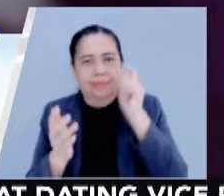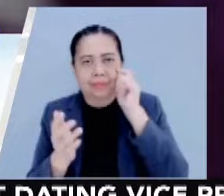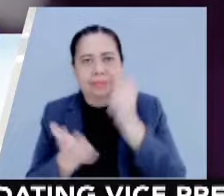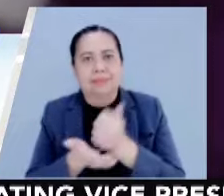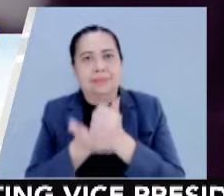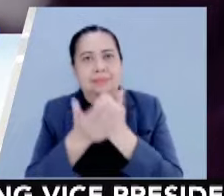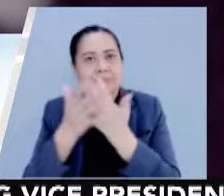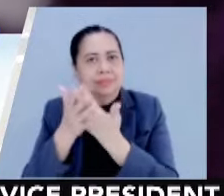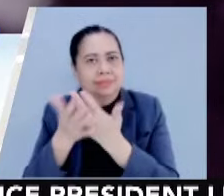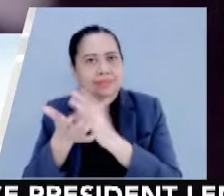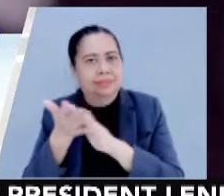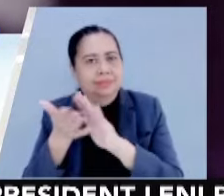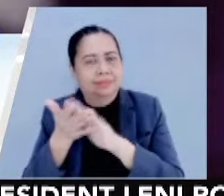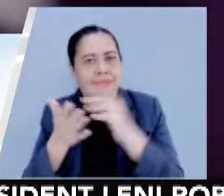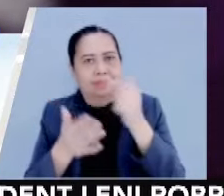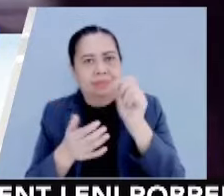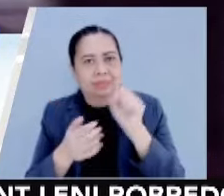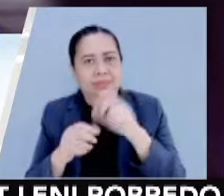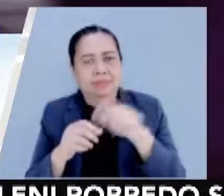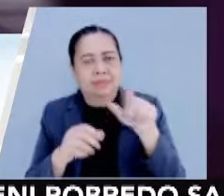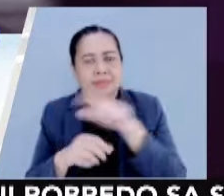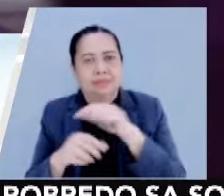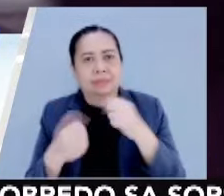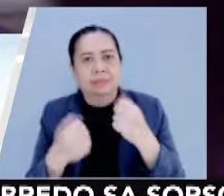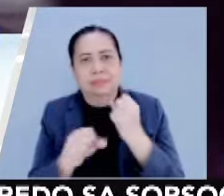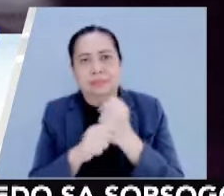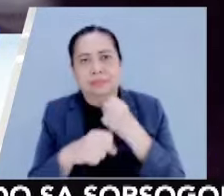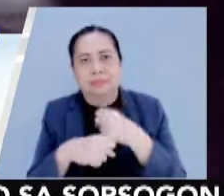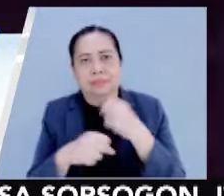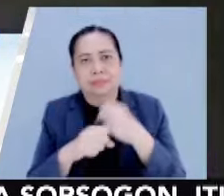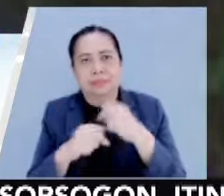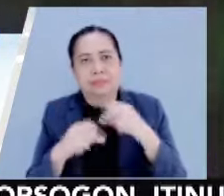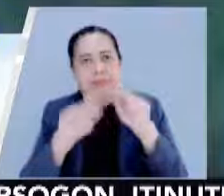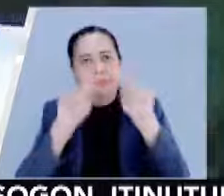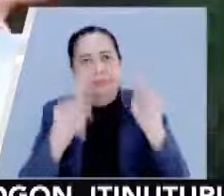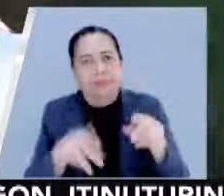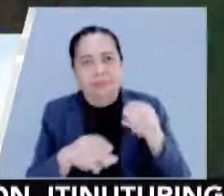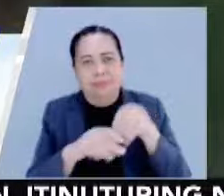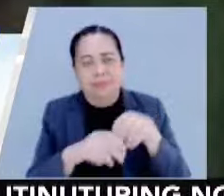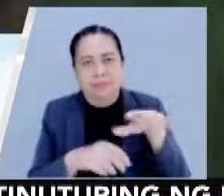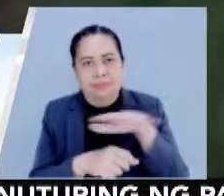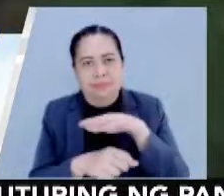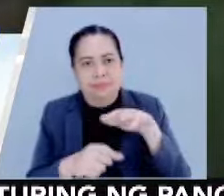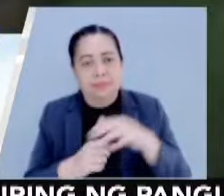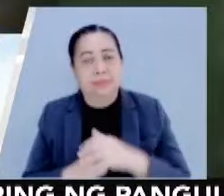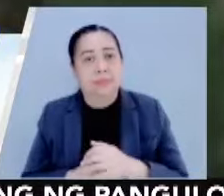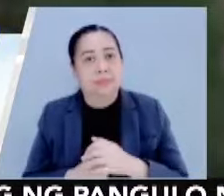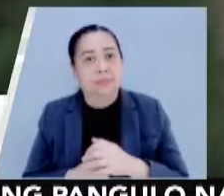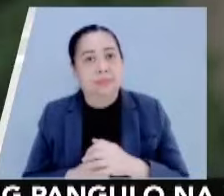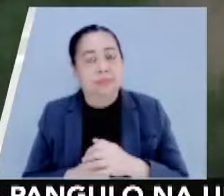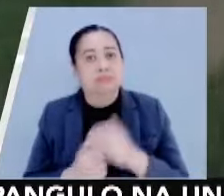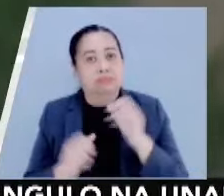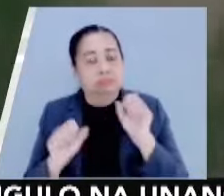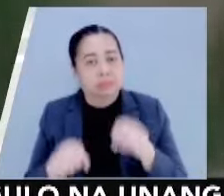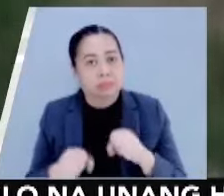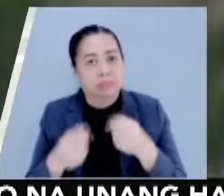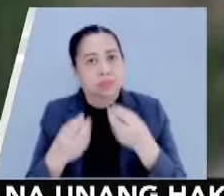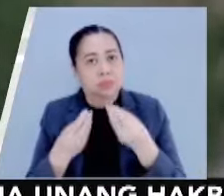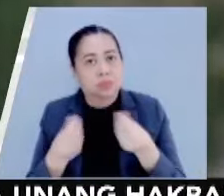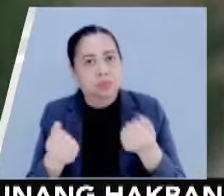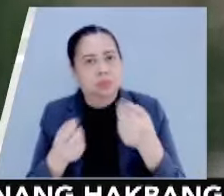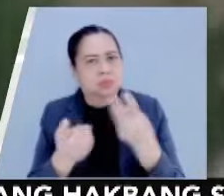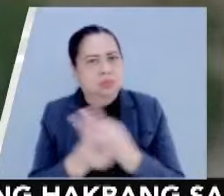gas emissions sa industriya ng manufacturing sa lungsod. Mga kapuso, a possible solution to the worsening local